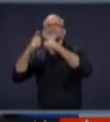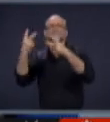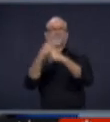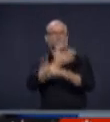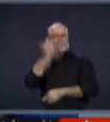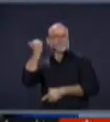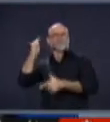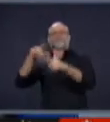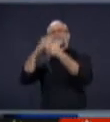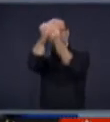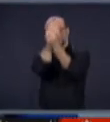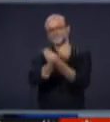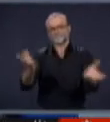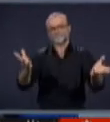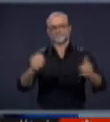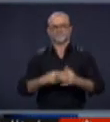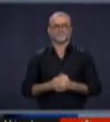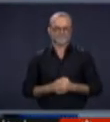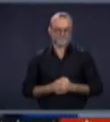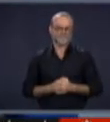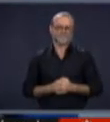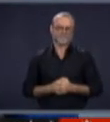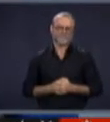les communiquer de la façon la plus claire possible.